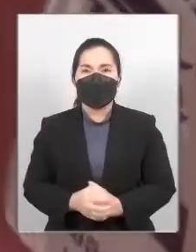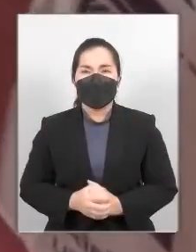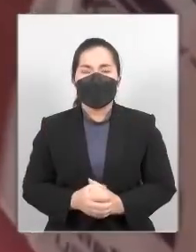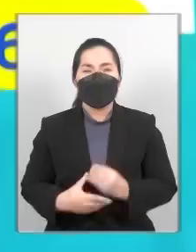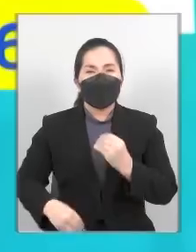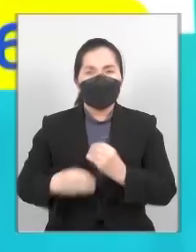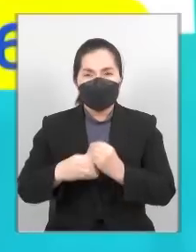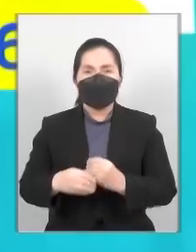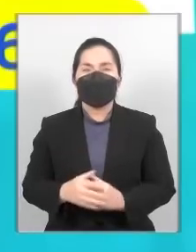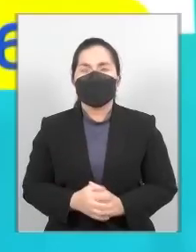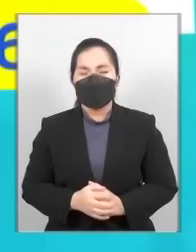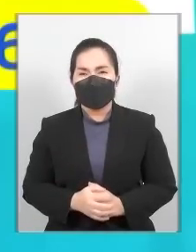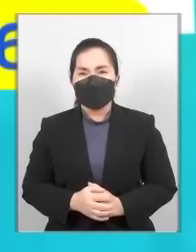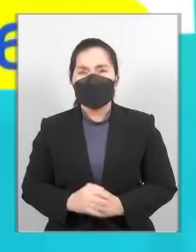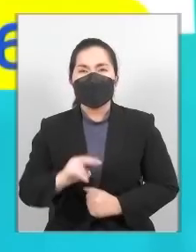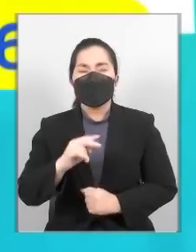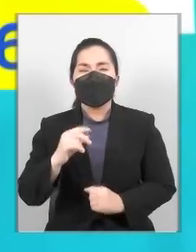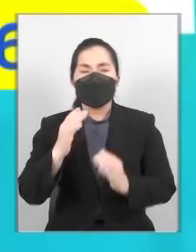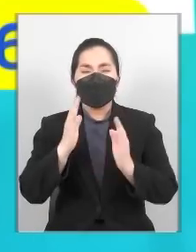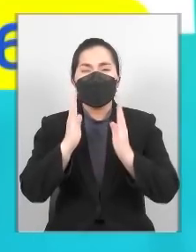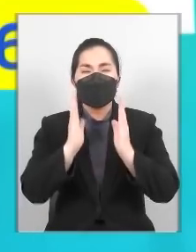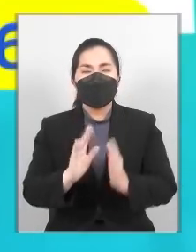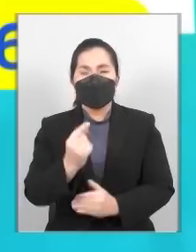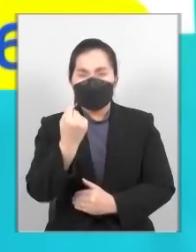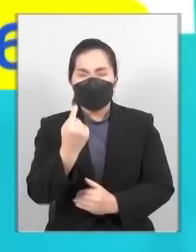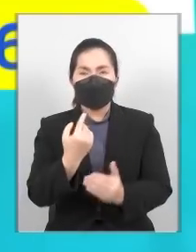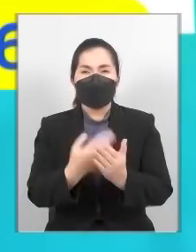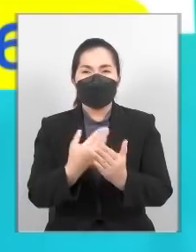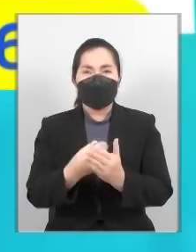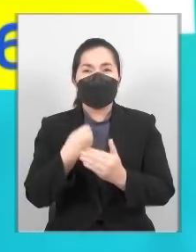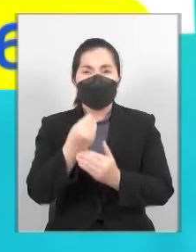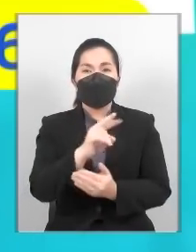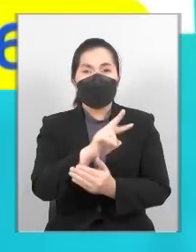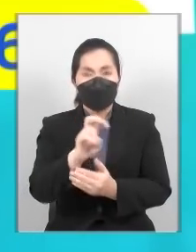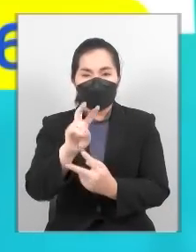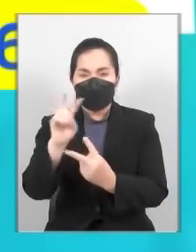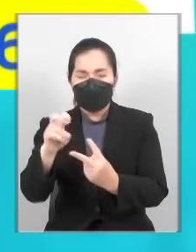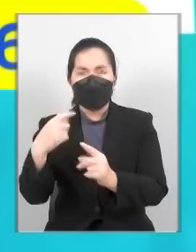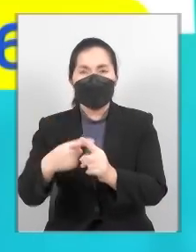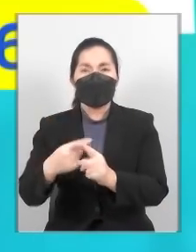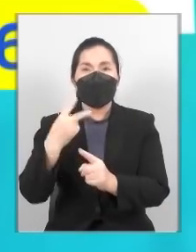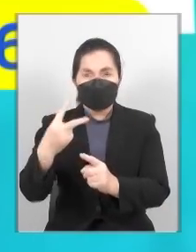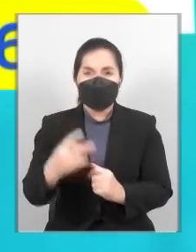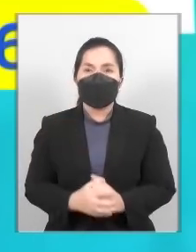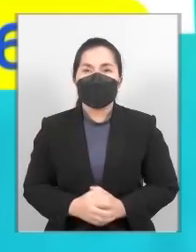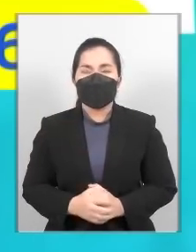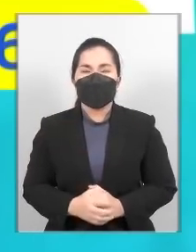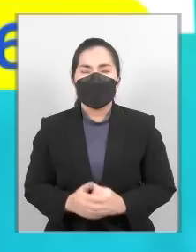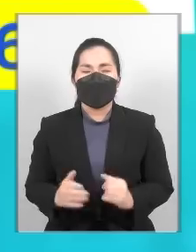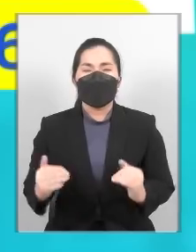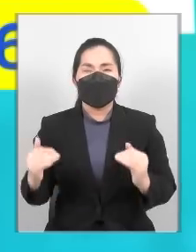เติมตังค์ในบัตรคนจนนะคะ200บาทต่อคนรวมแล้ว400บาทต่อคนก็คือให้เดือนละ200ว่าง่าย ครับ รวมแล้ว